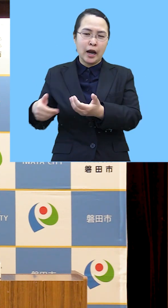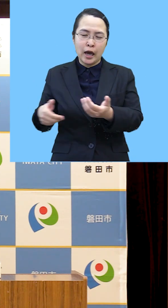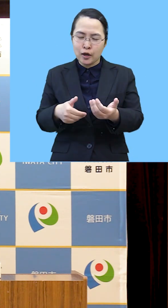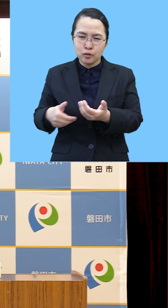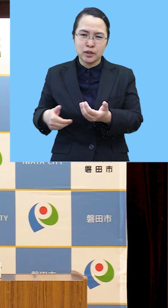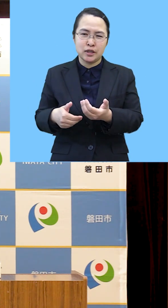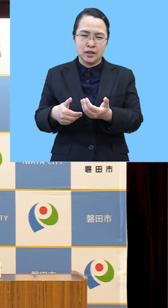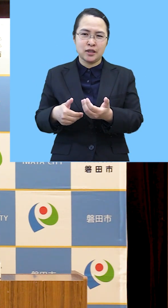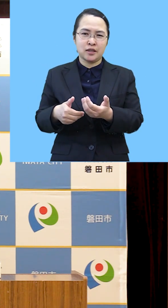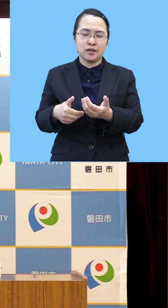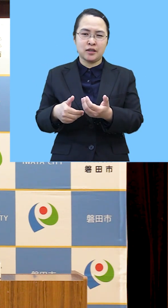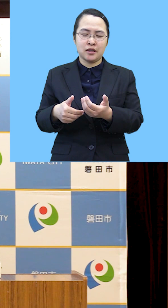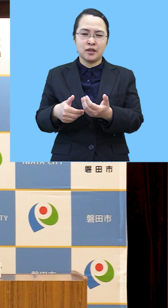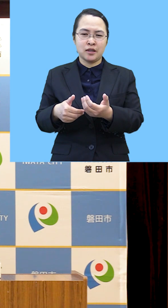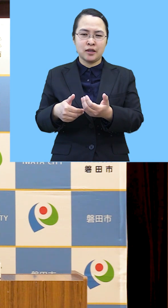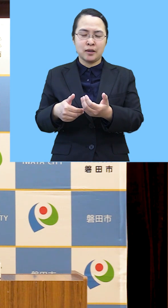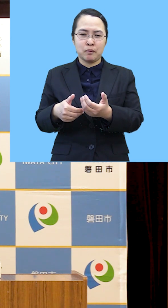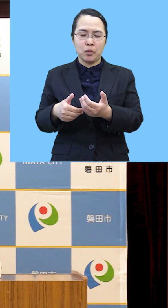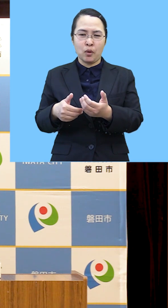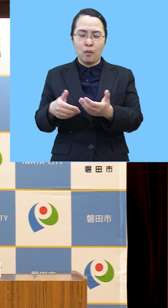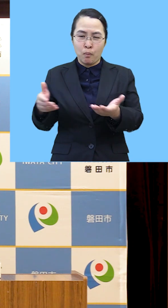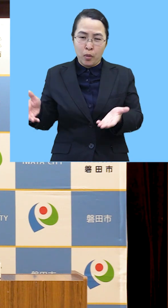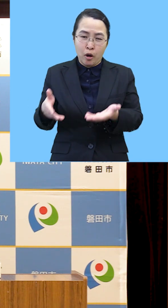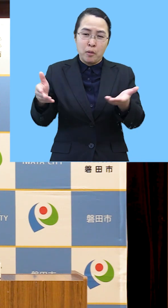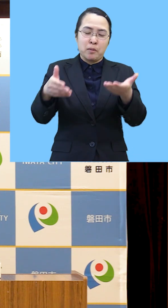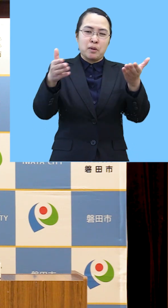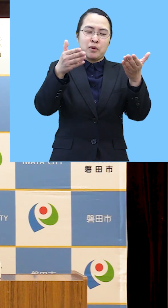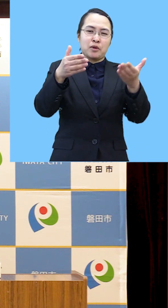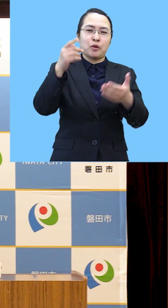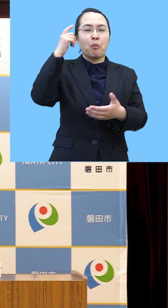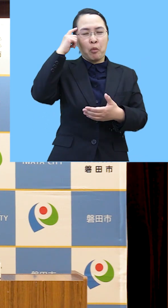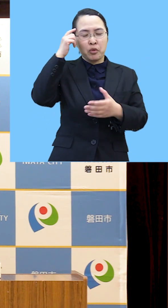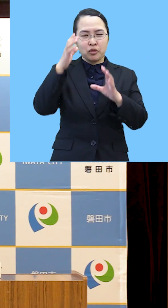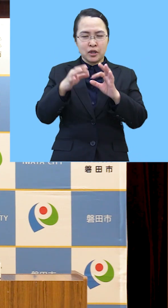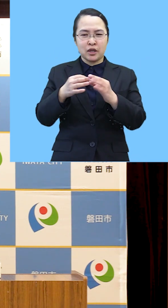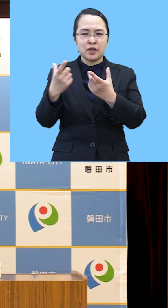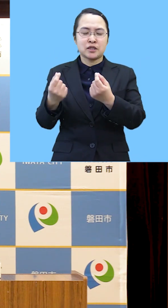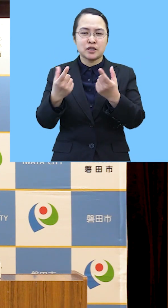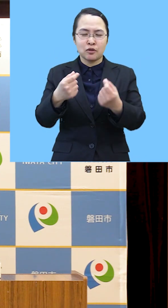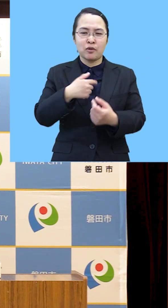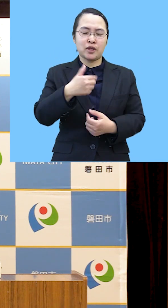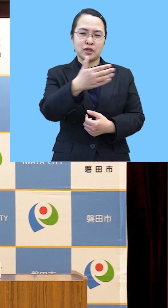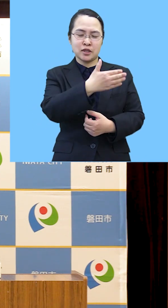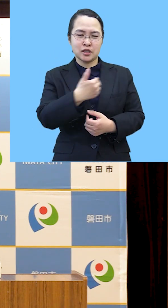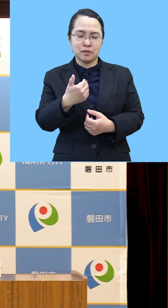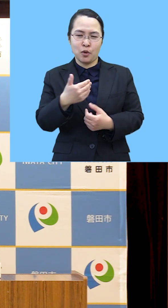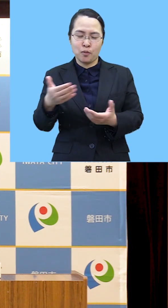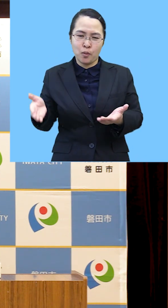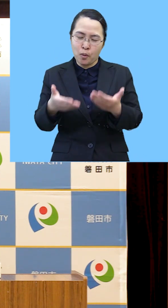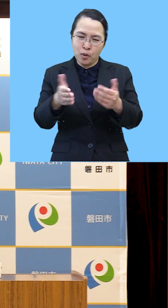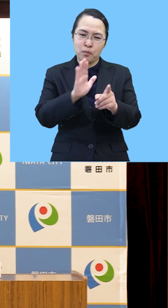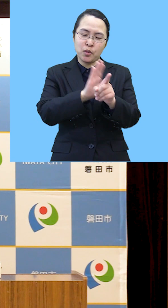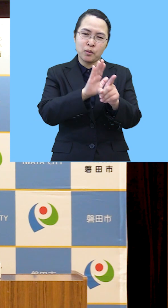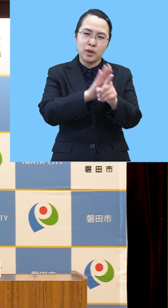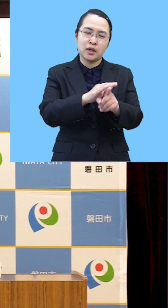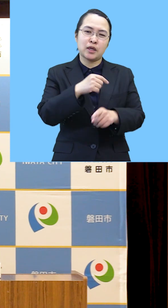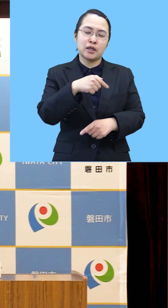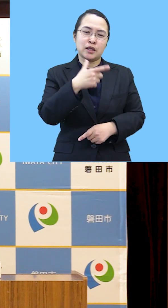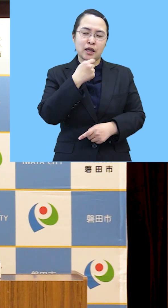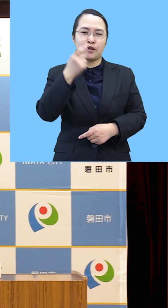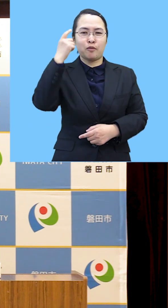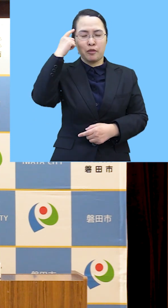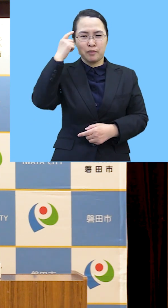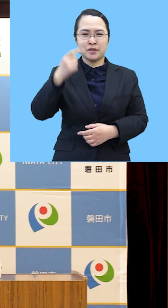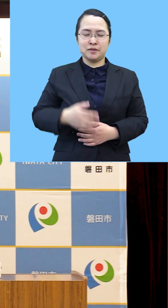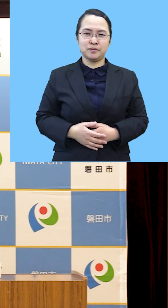ーも熱が一気に帯びてくると思いますので、しっかりと私たちも盛り上げていきたいなというふうに思っ